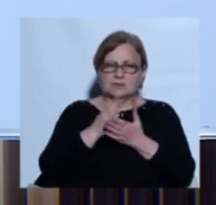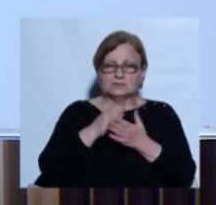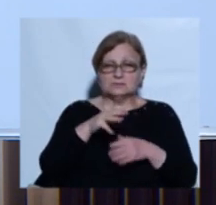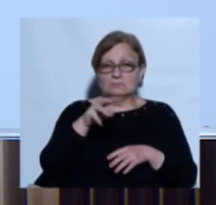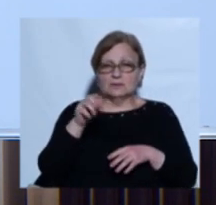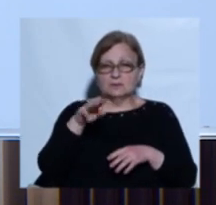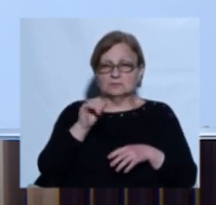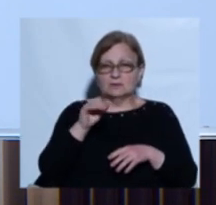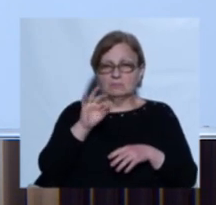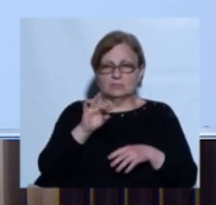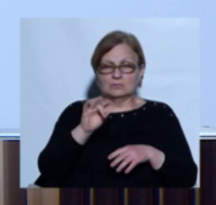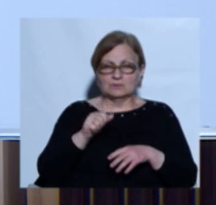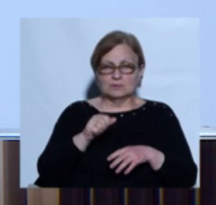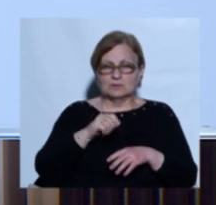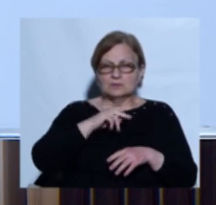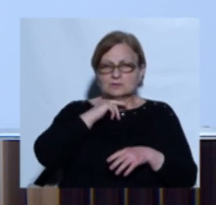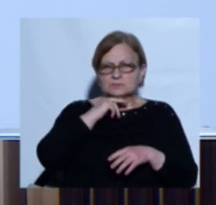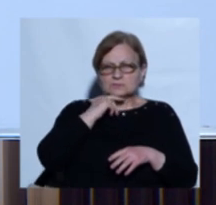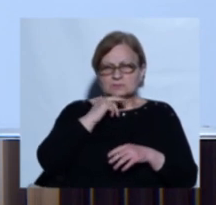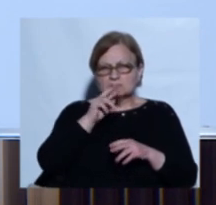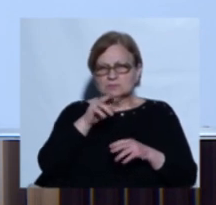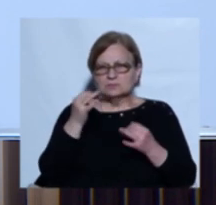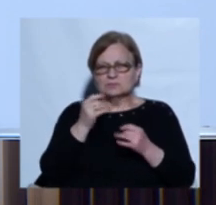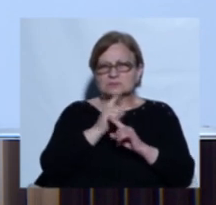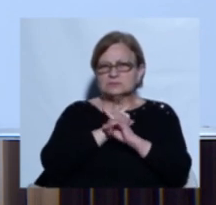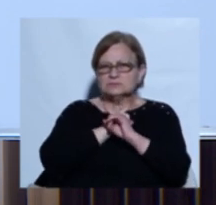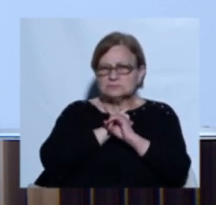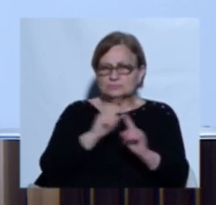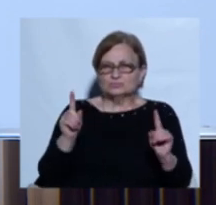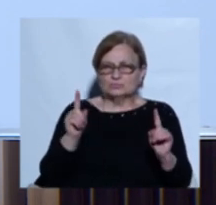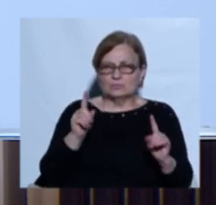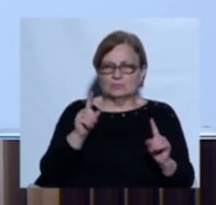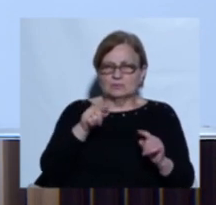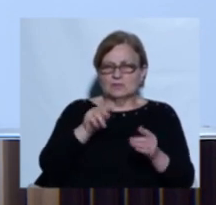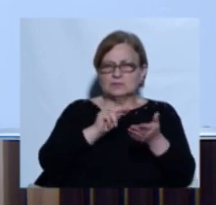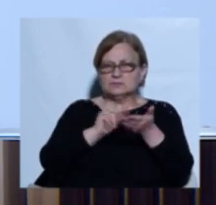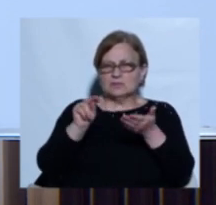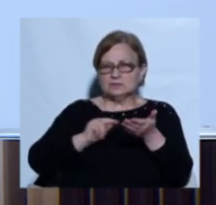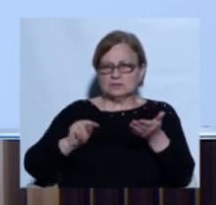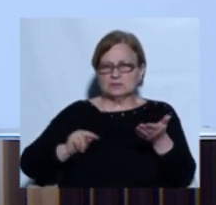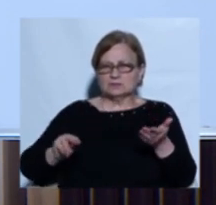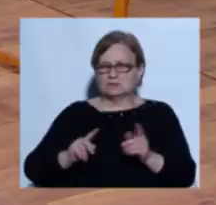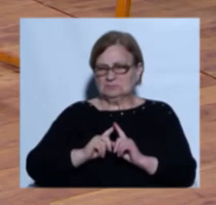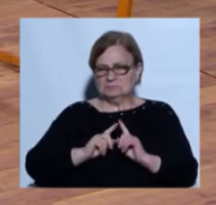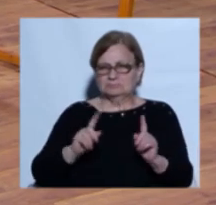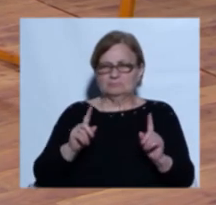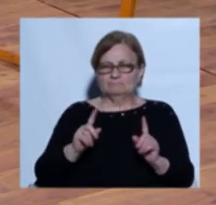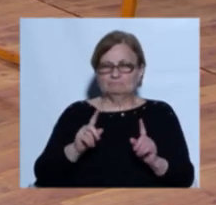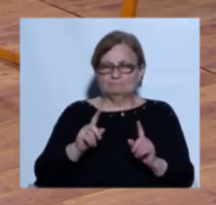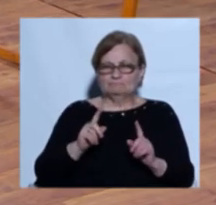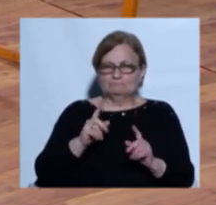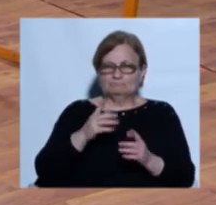და გარდა ამისა, ყურადღებას იპყრობს უჩვეულო სტრუქტურა, რომლითაც დაწერილია ნაწარმოები. კერძოდ